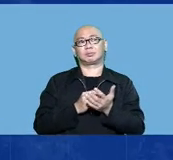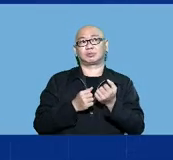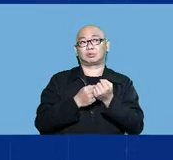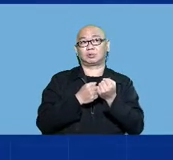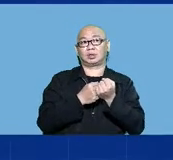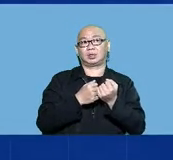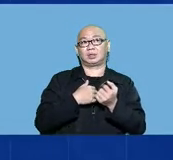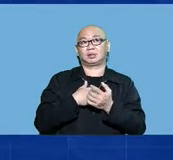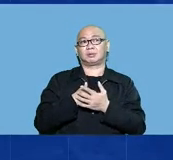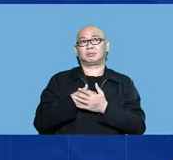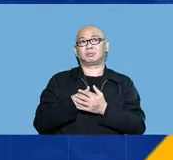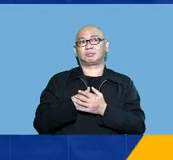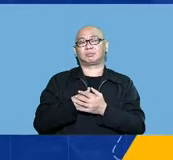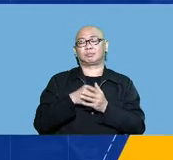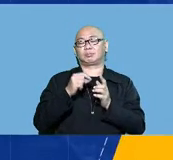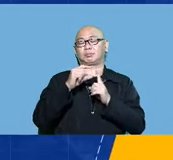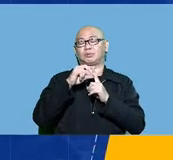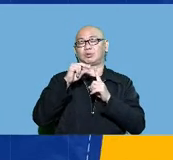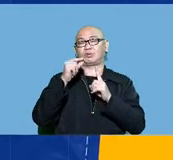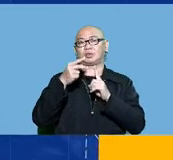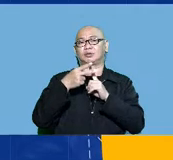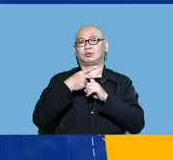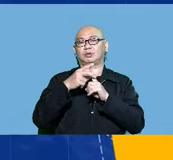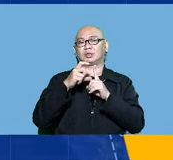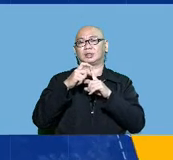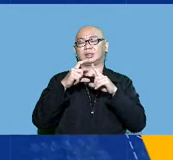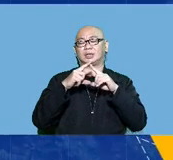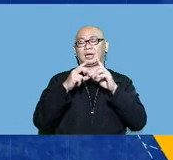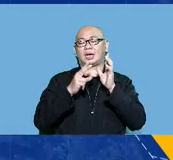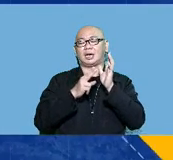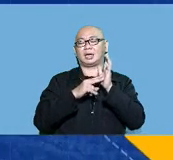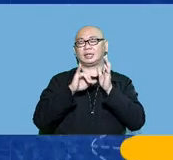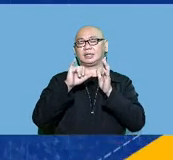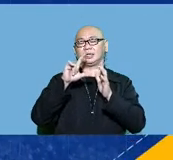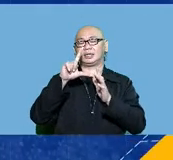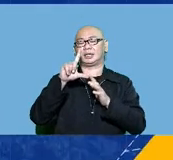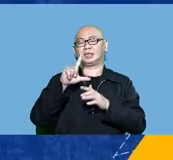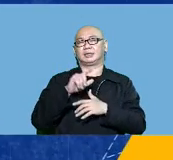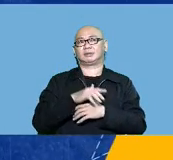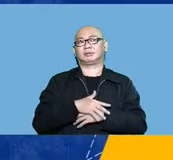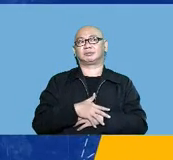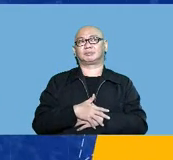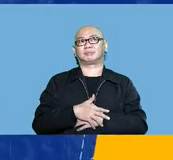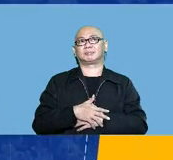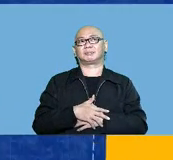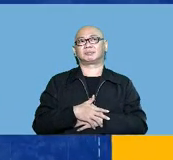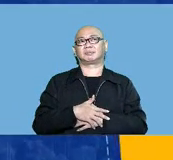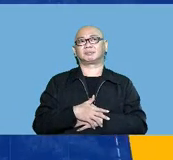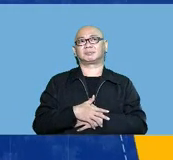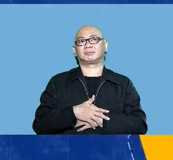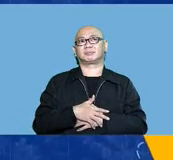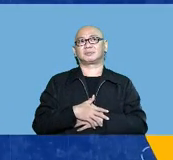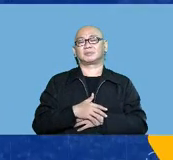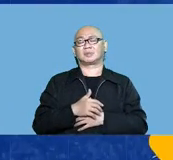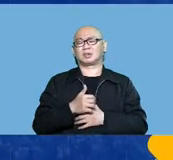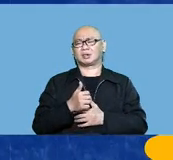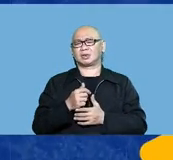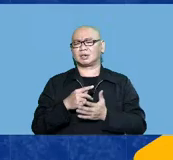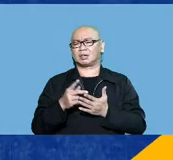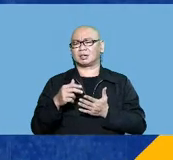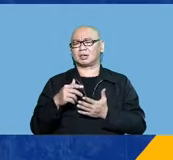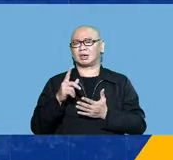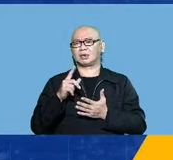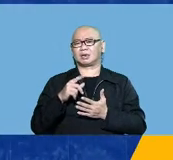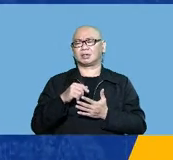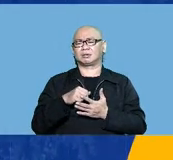co-promotor saya, Profesor Daniel Cameo, SEMA PhD, sedianya akan rawuh, tapi karena memimpin rapat